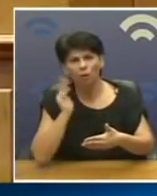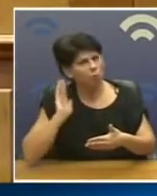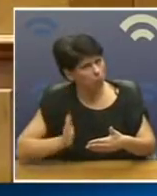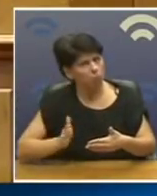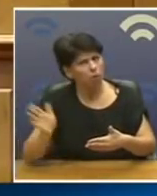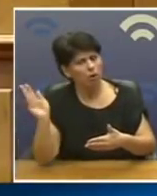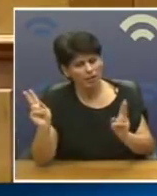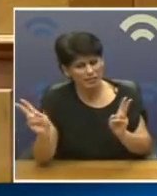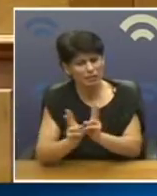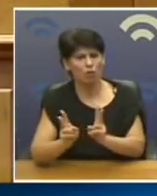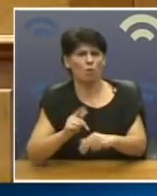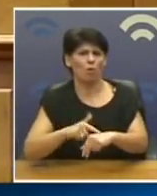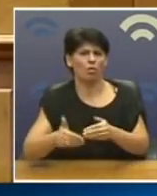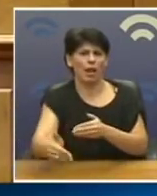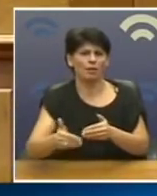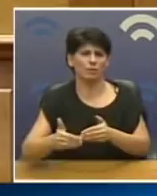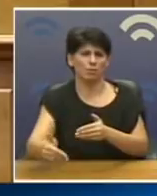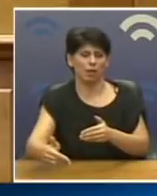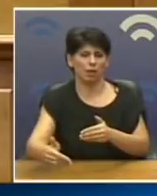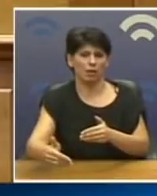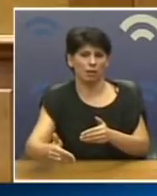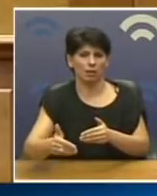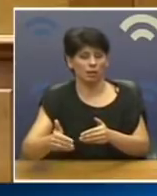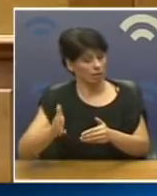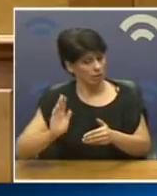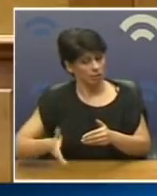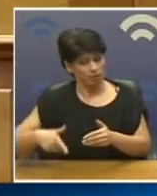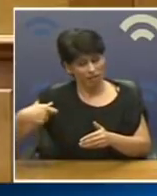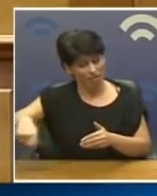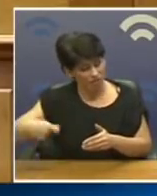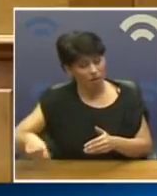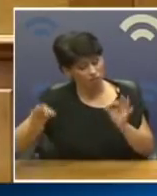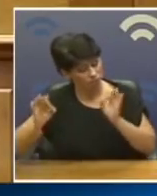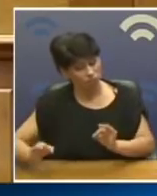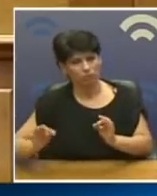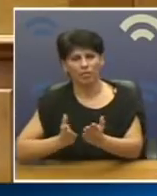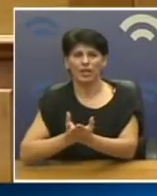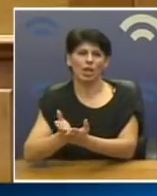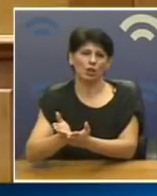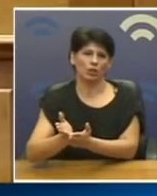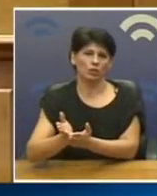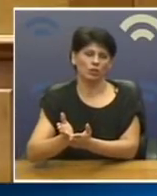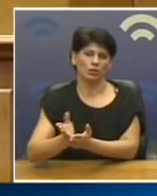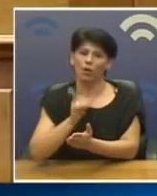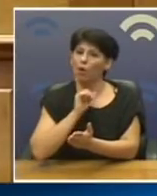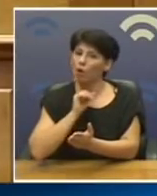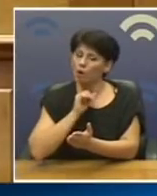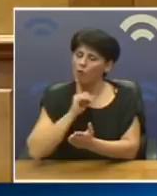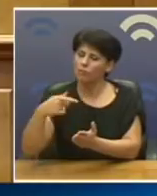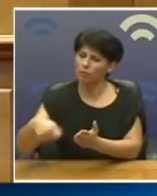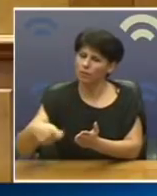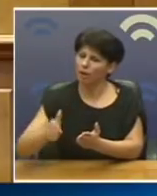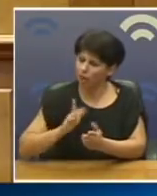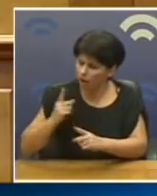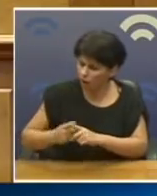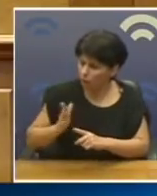διάστημα. Και να εκδικάζεται από την τακτική δικαιοσύνη, όπως εκδικάζεται για κάθε απλό πολίτη.